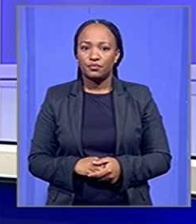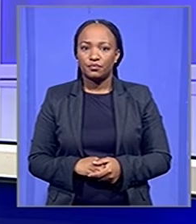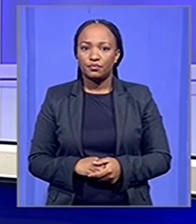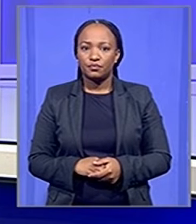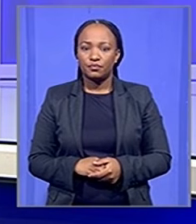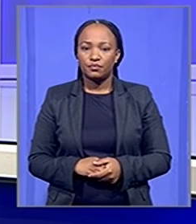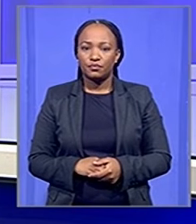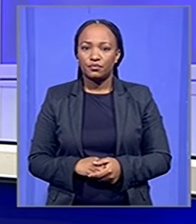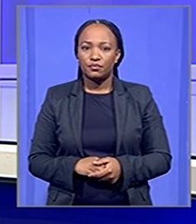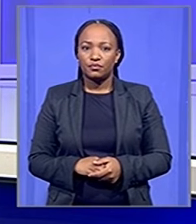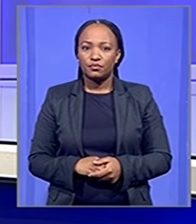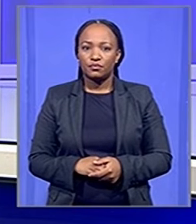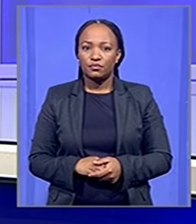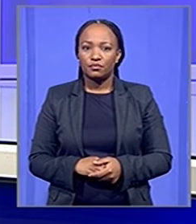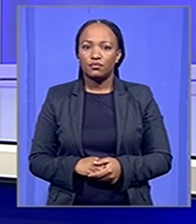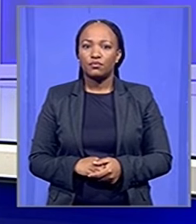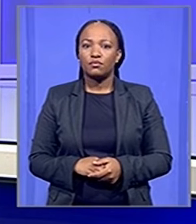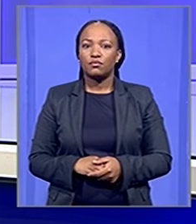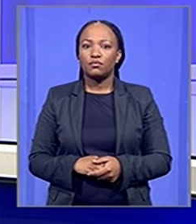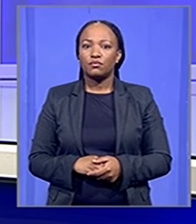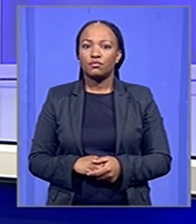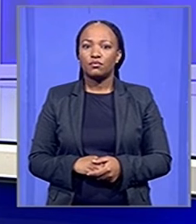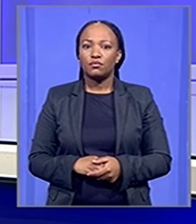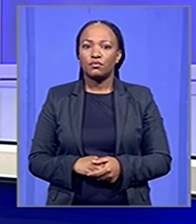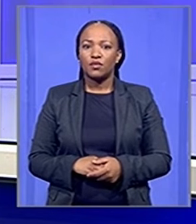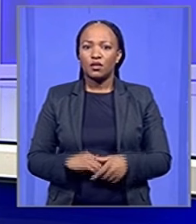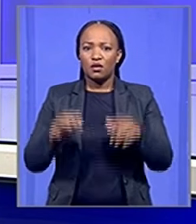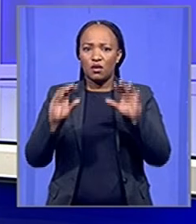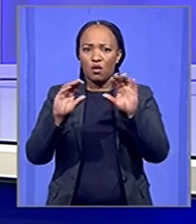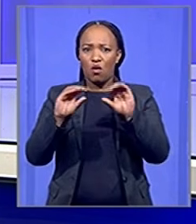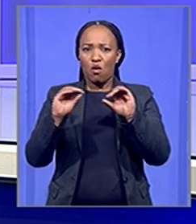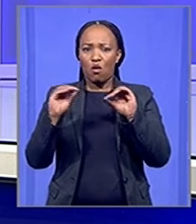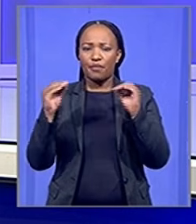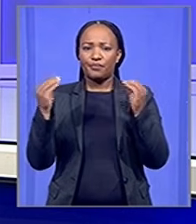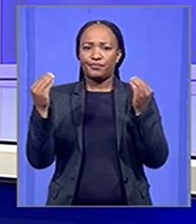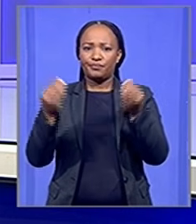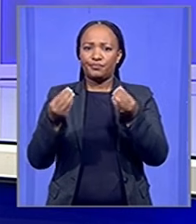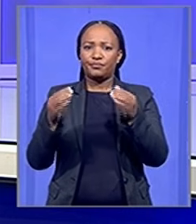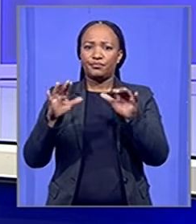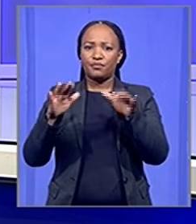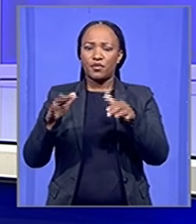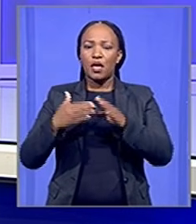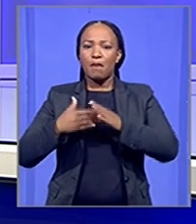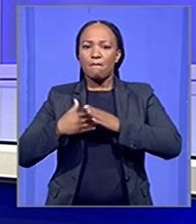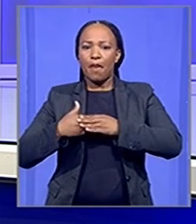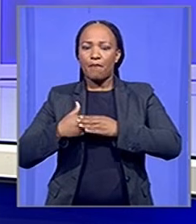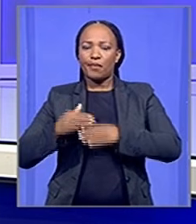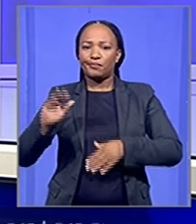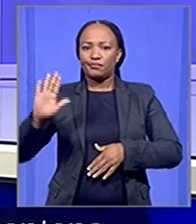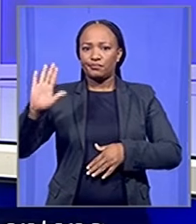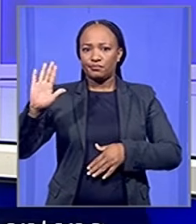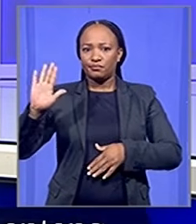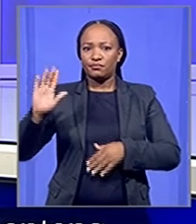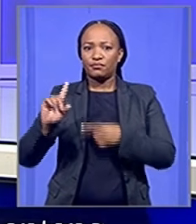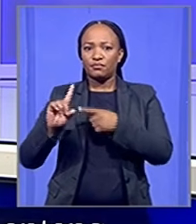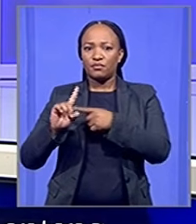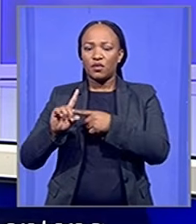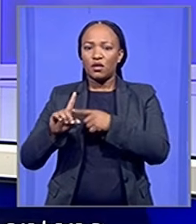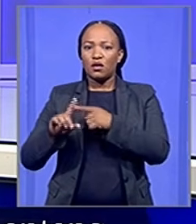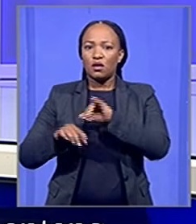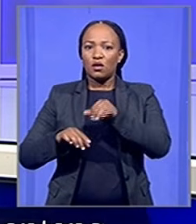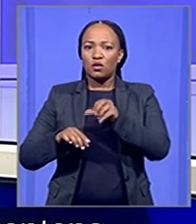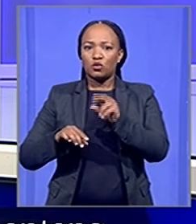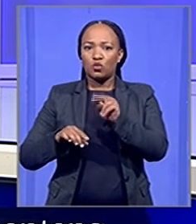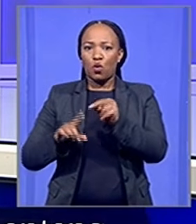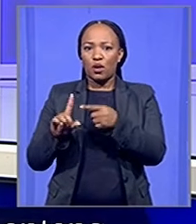tsa mkhondo wesizwe jwale di nkisitswe kano ho ba ditho tsa parlamente. Moetapele wa MK parlamenteng Ngaka John